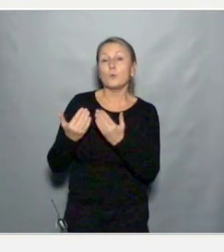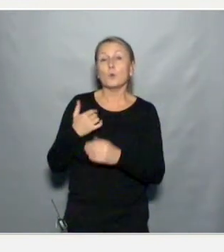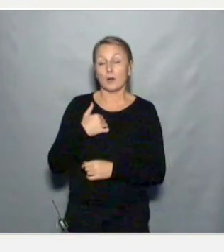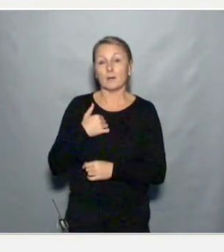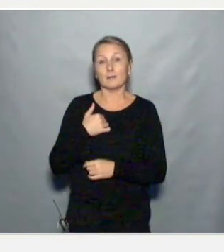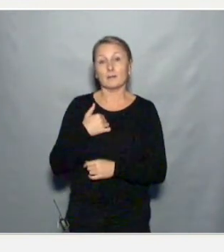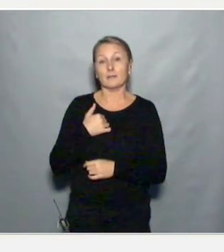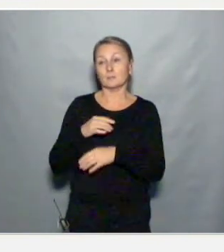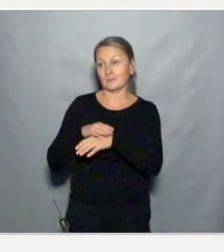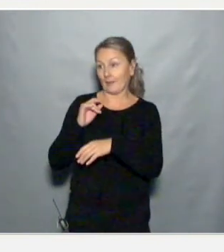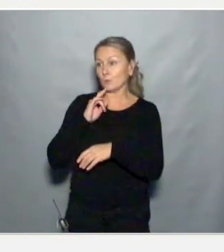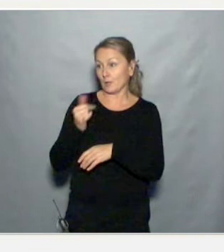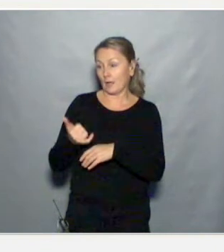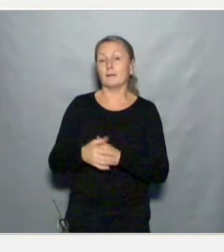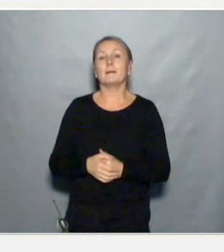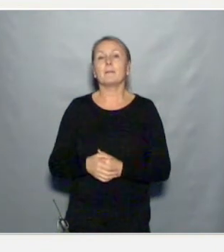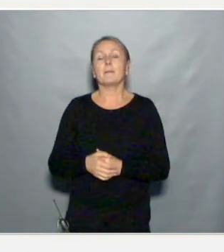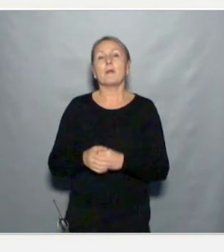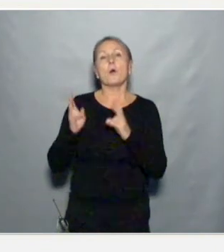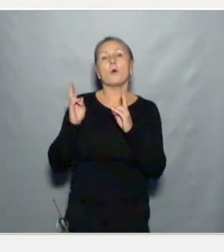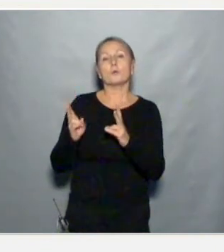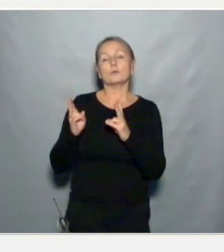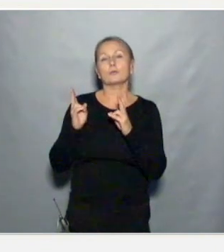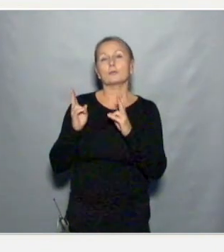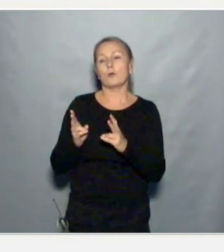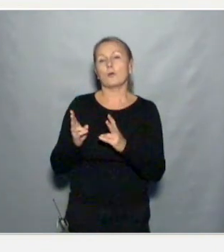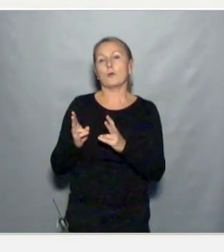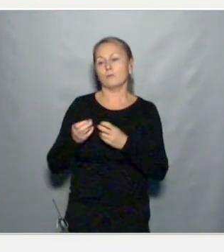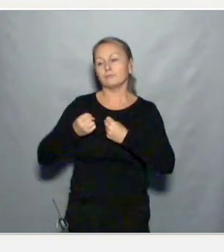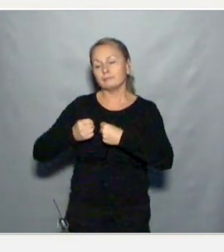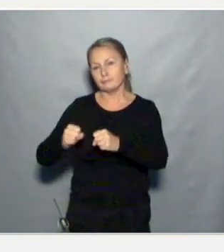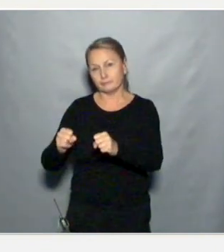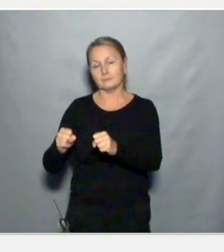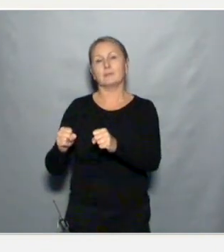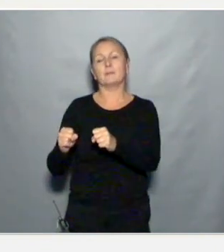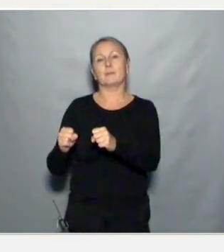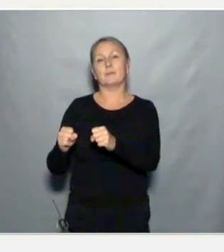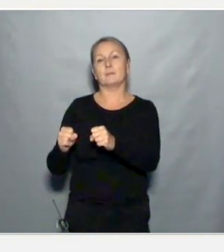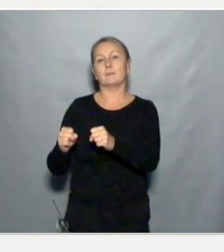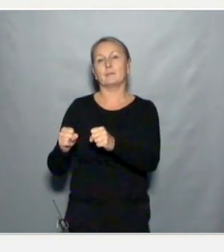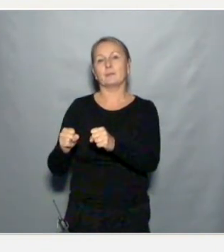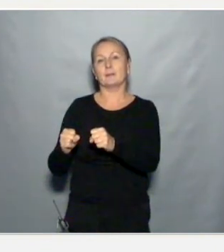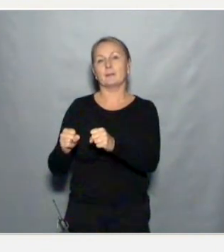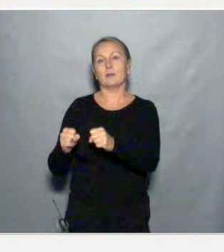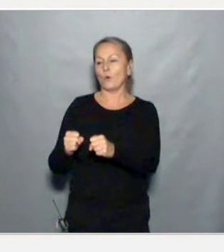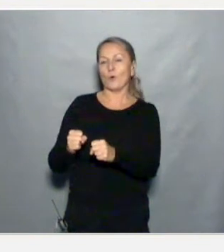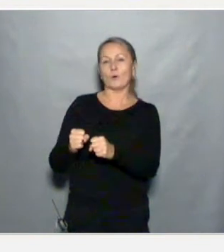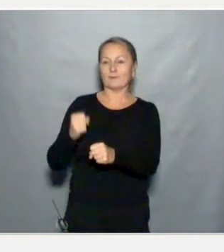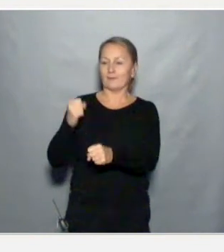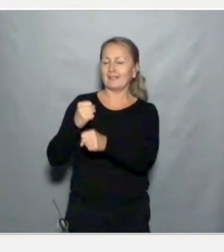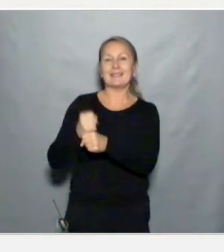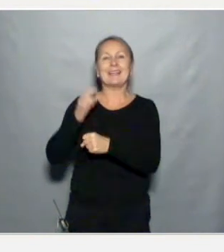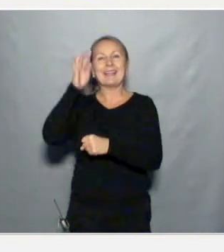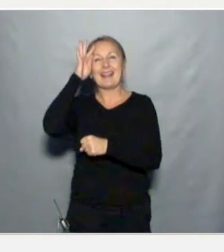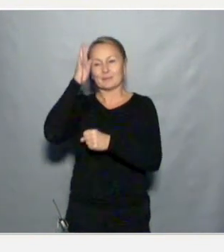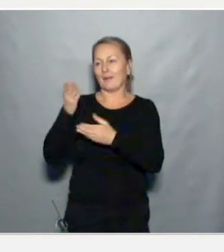som Sveinung sa. Jag har också tagit initiativ till och förverkligat en idé som jag fick för